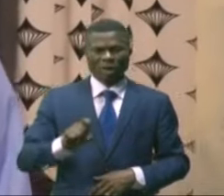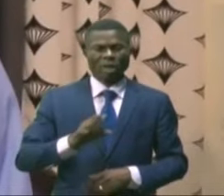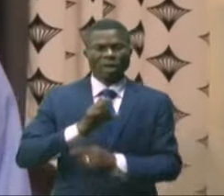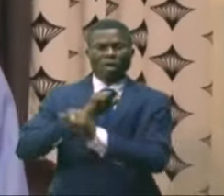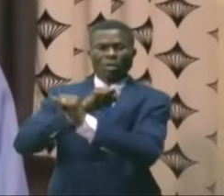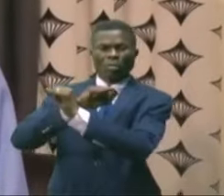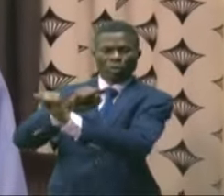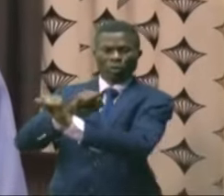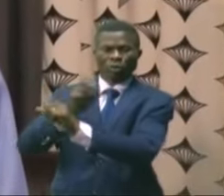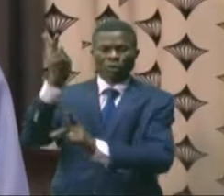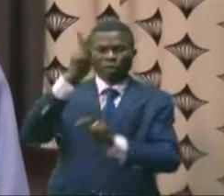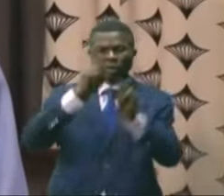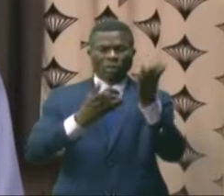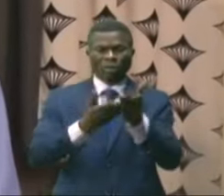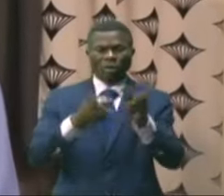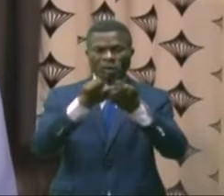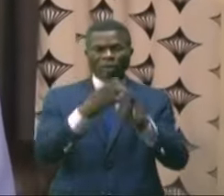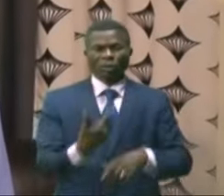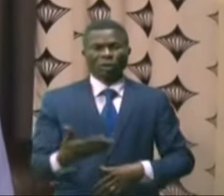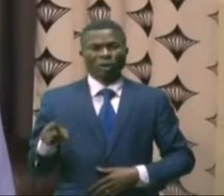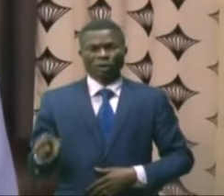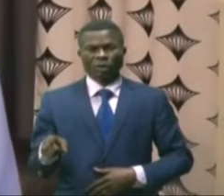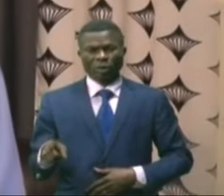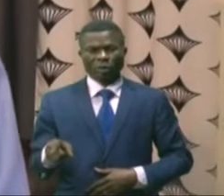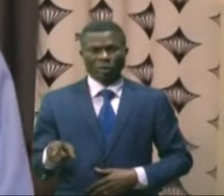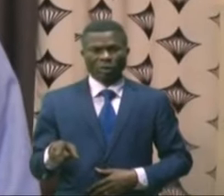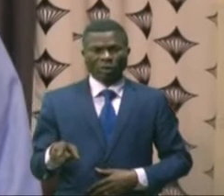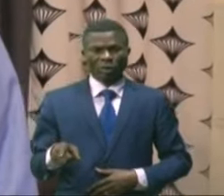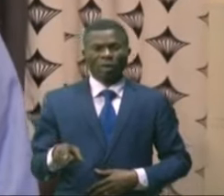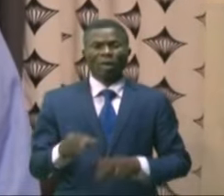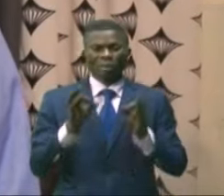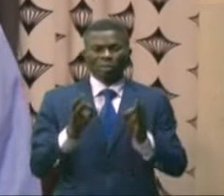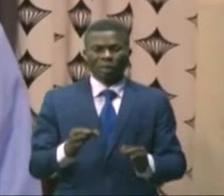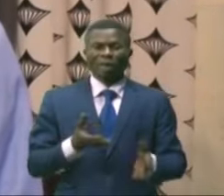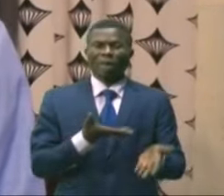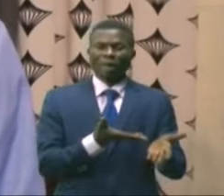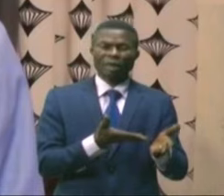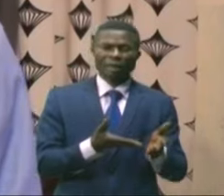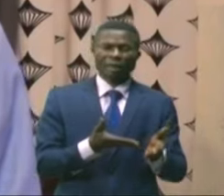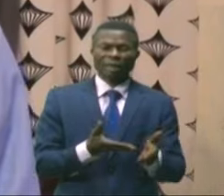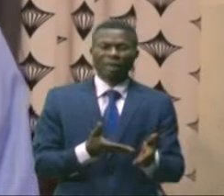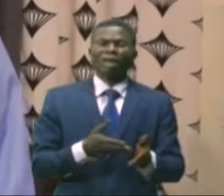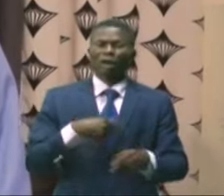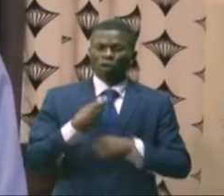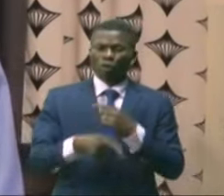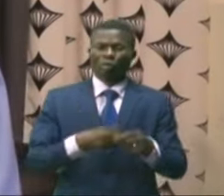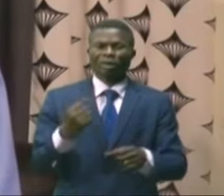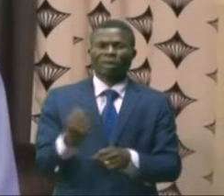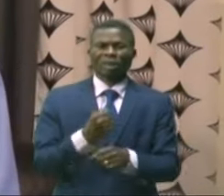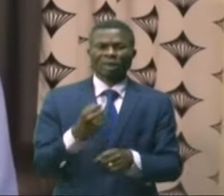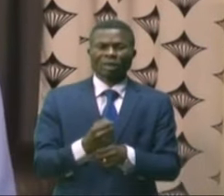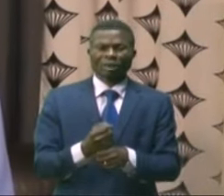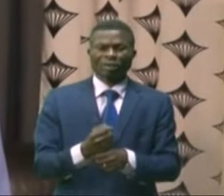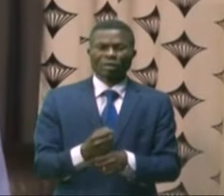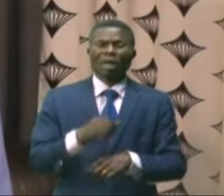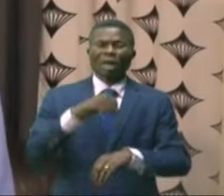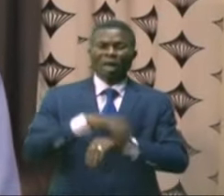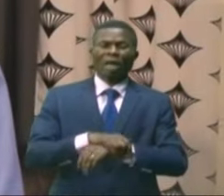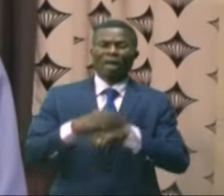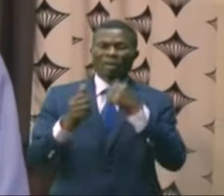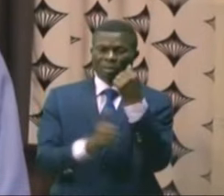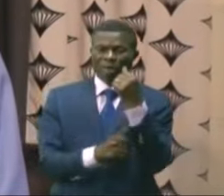protéger la population et leurs biens, est en train de sévir. On doit arrêter quelqu'un à